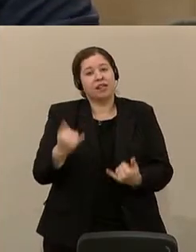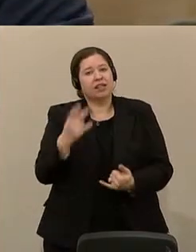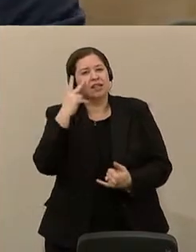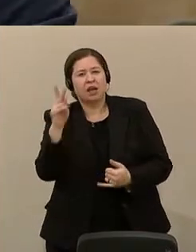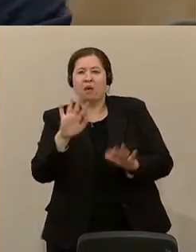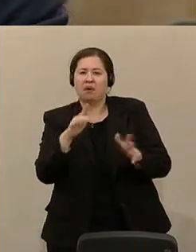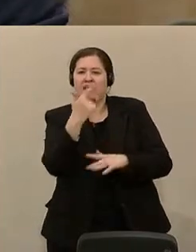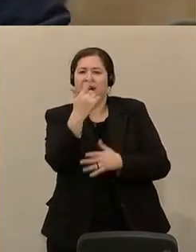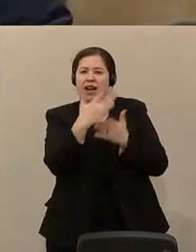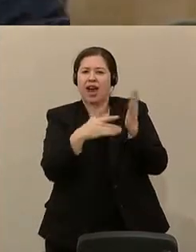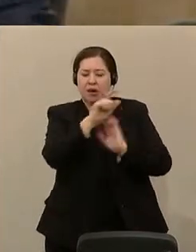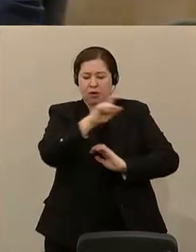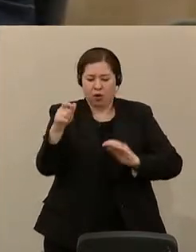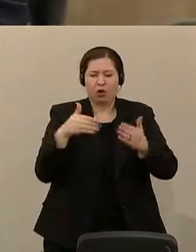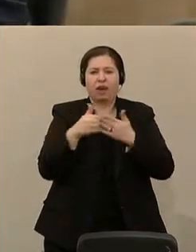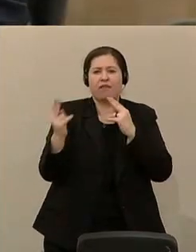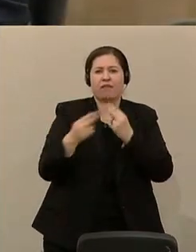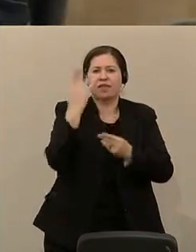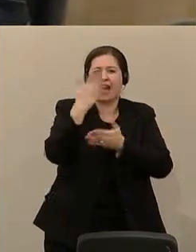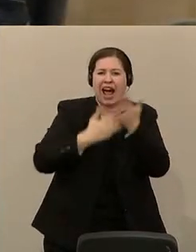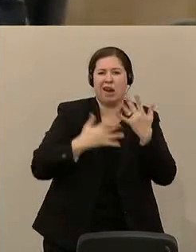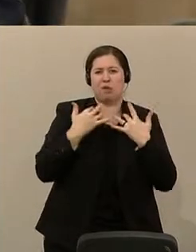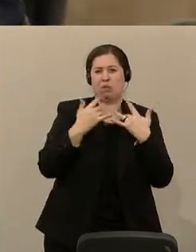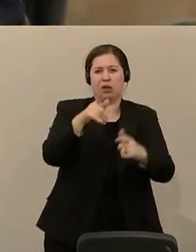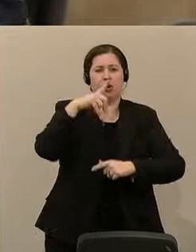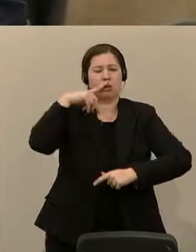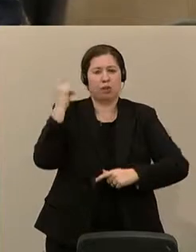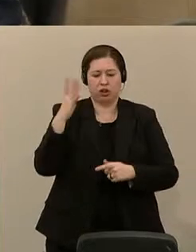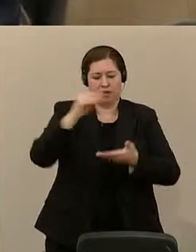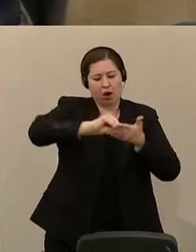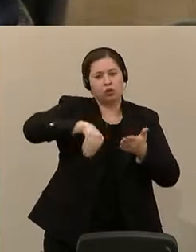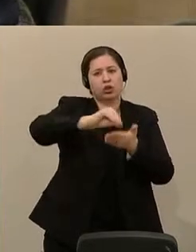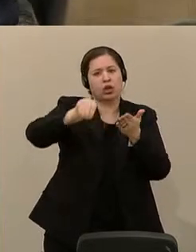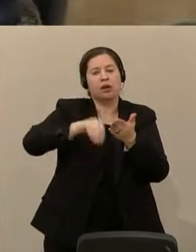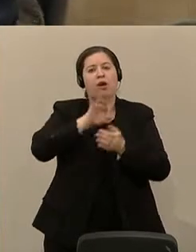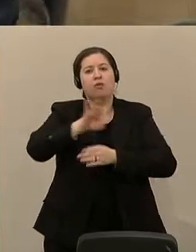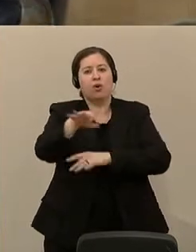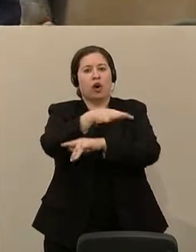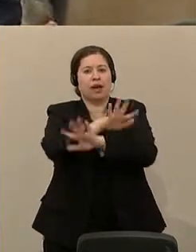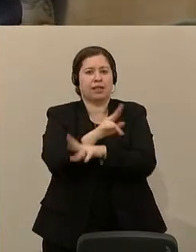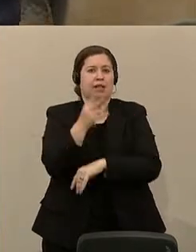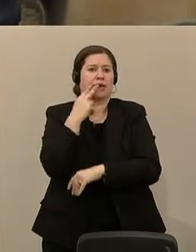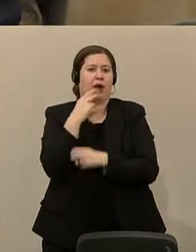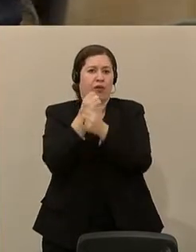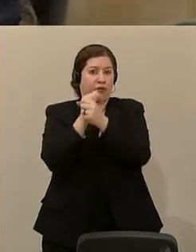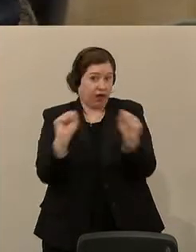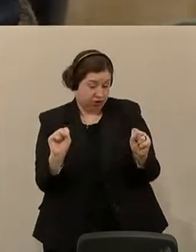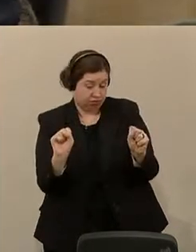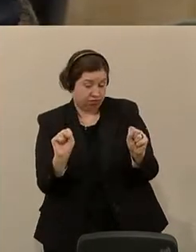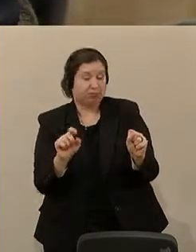circa fast 500.000 Menschen in Österreich unterschrieben haben für eine rauchfreie Gastronomie. Diese Entscheidung